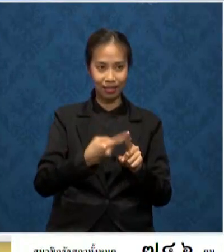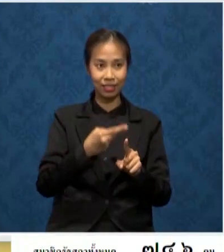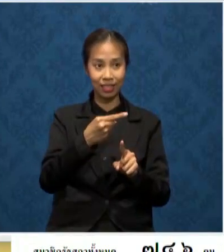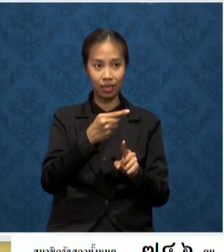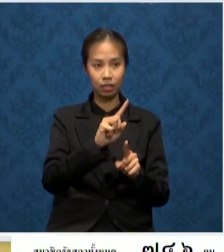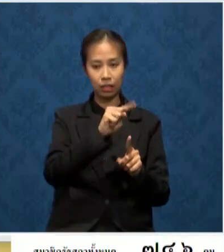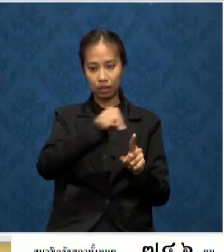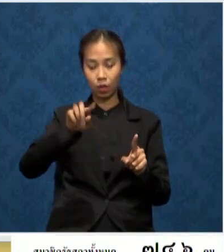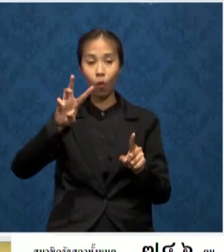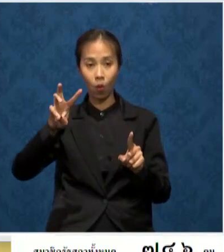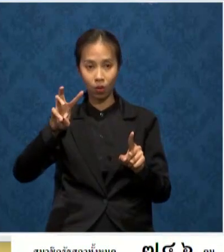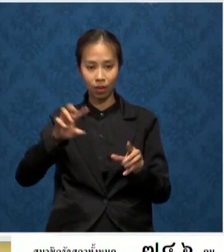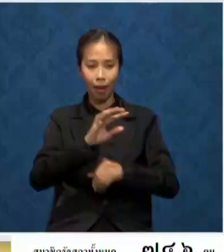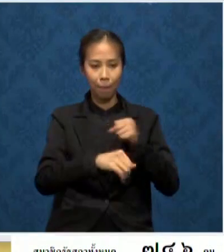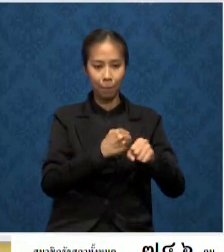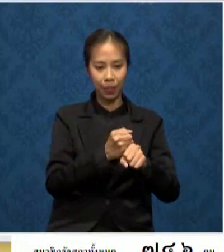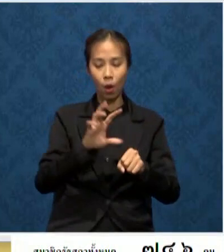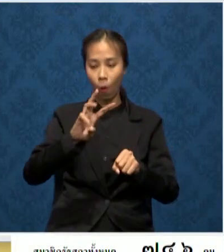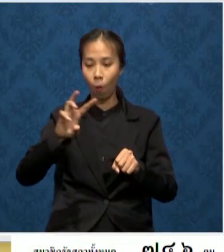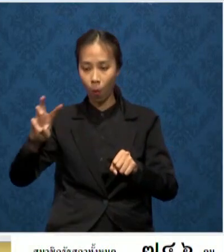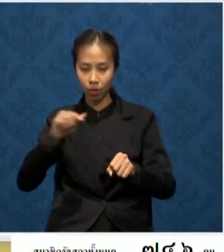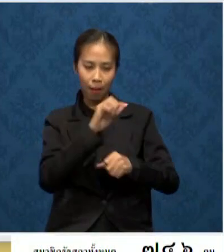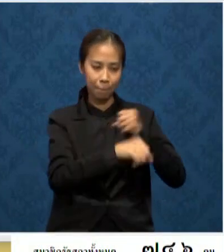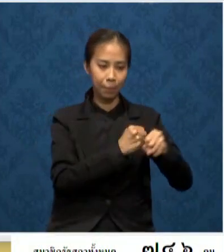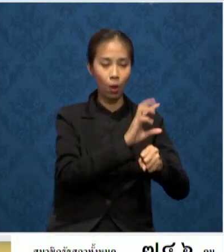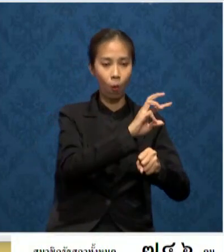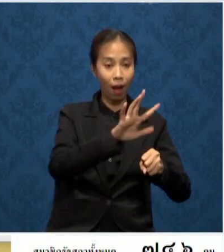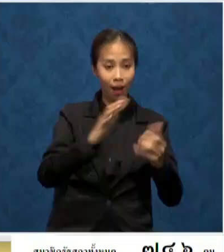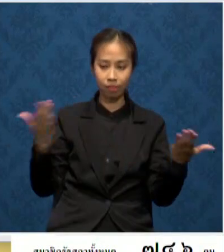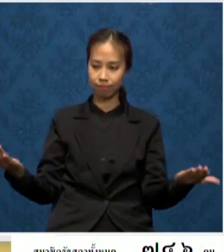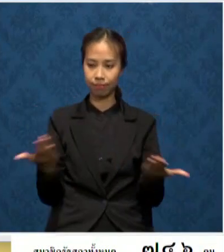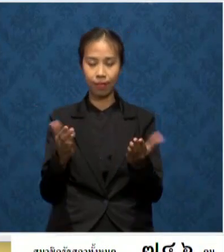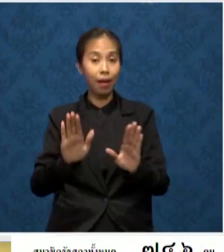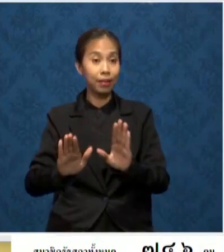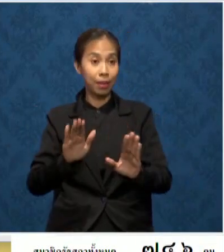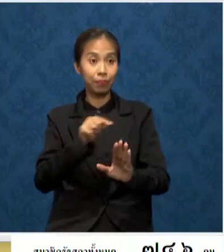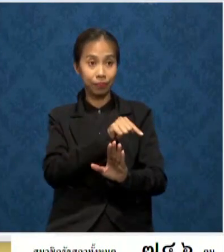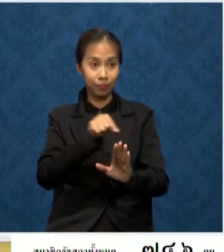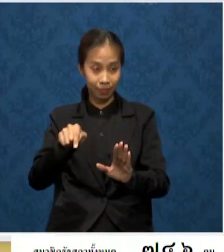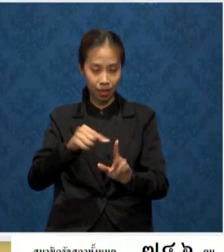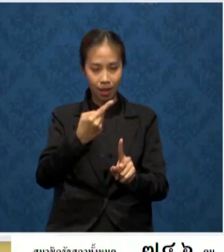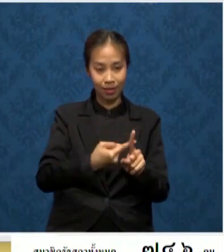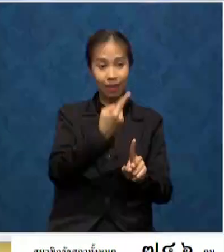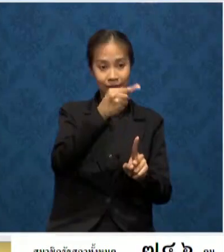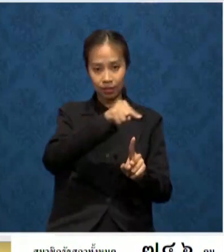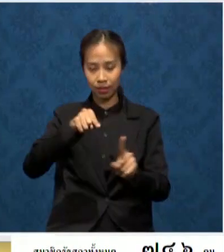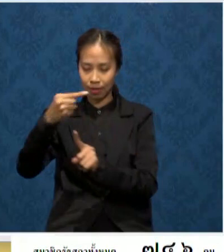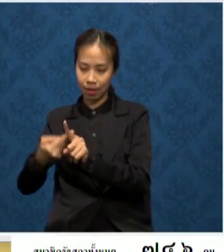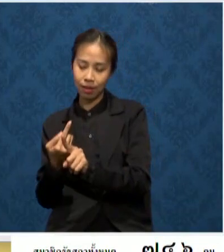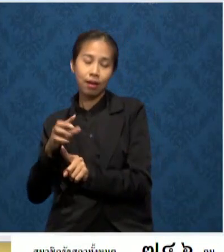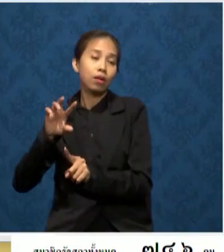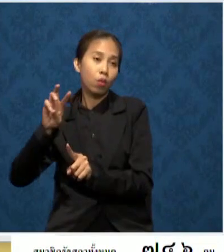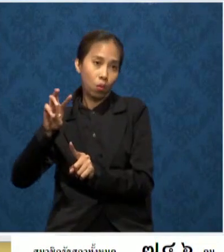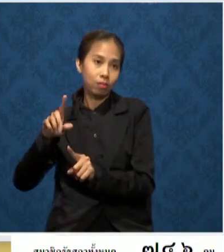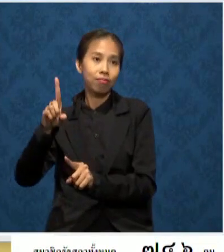65ตัเลขผู้เสียชีวิในป 2,566โมกราถึสิ้นเดอนมธุนาตายไปแล้ว 8,